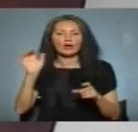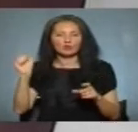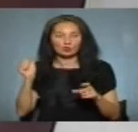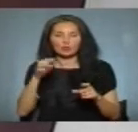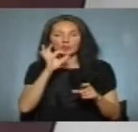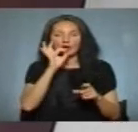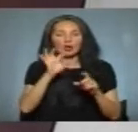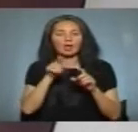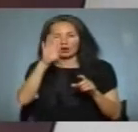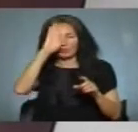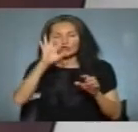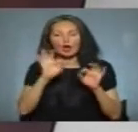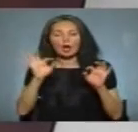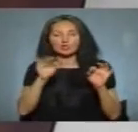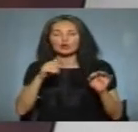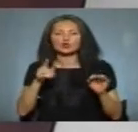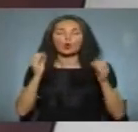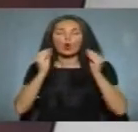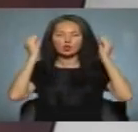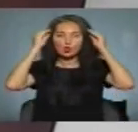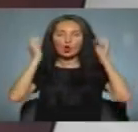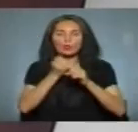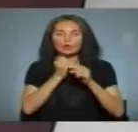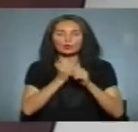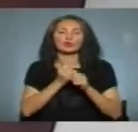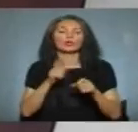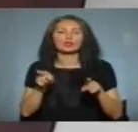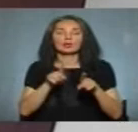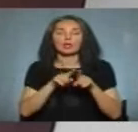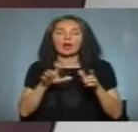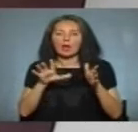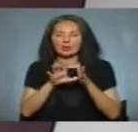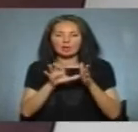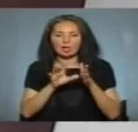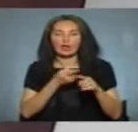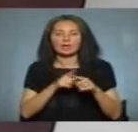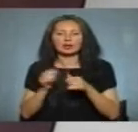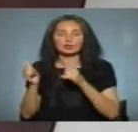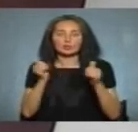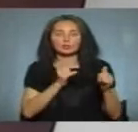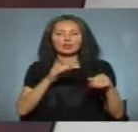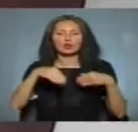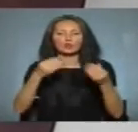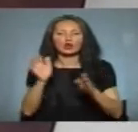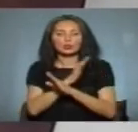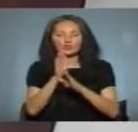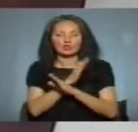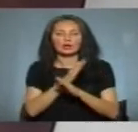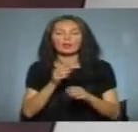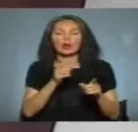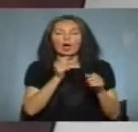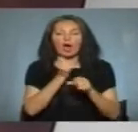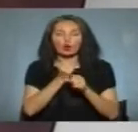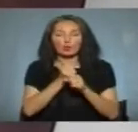який забезпечує безперервну роботу двигуна, що подає повітря. За словами Андрія Ковальчука, виготовляли пневмошолом 2 тижні.